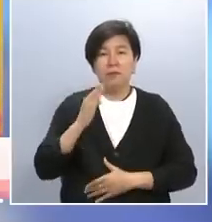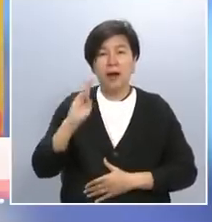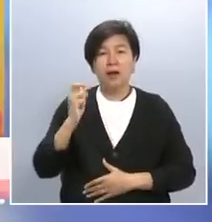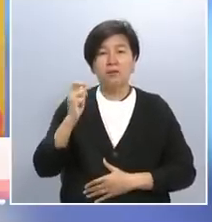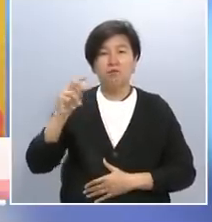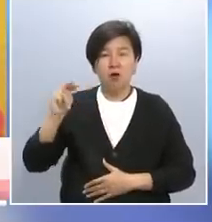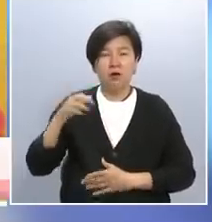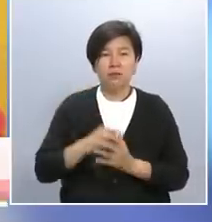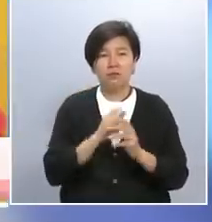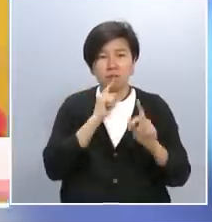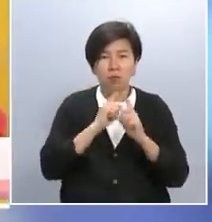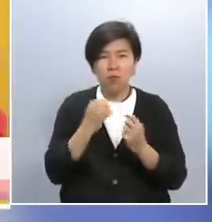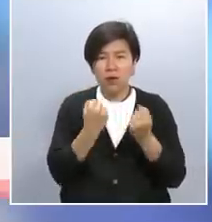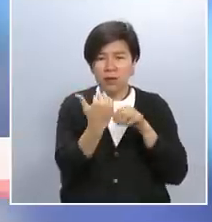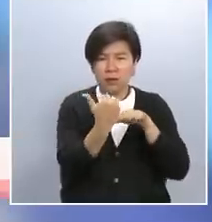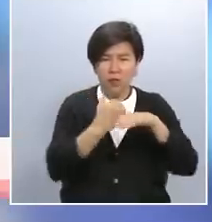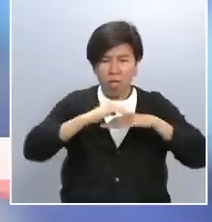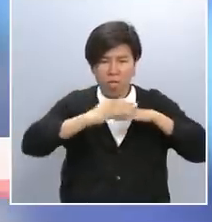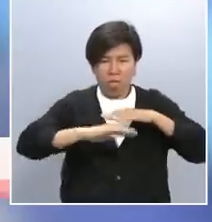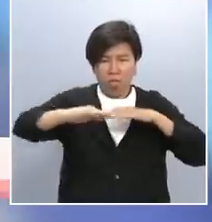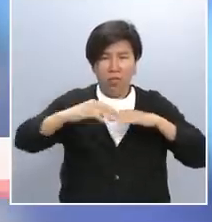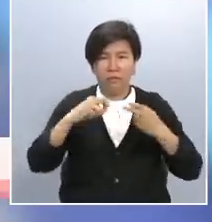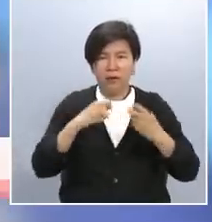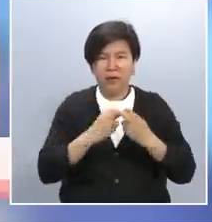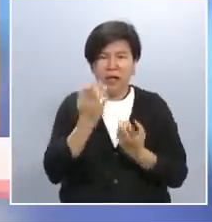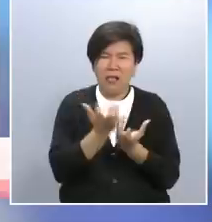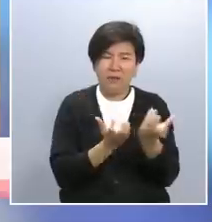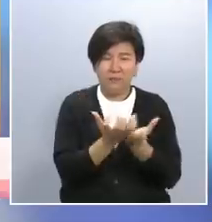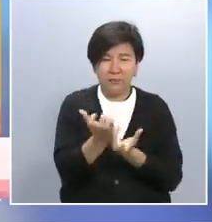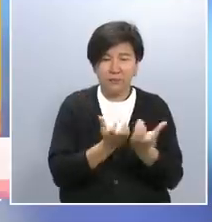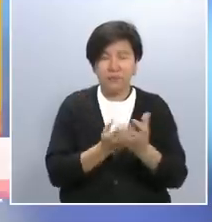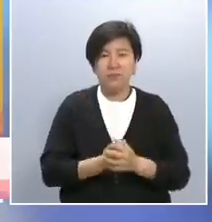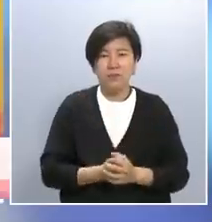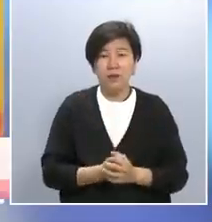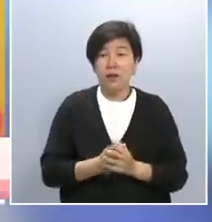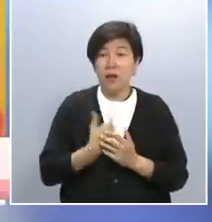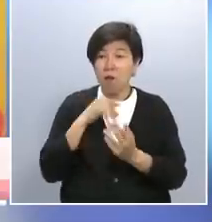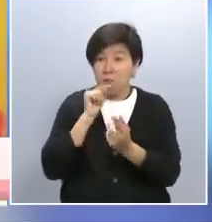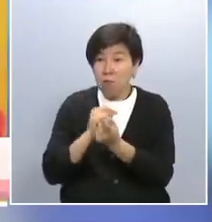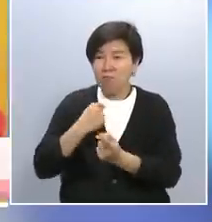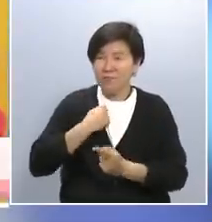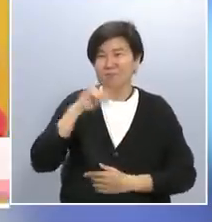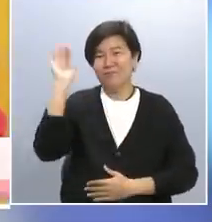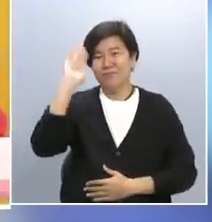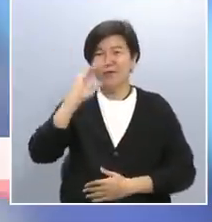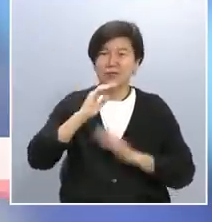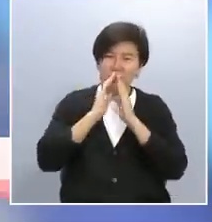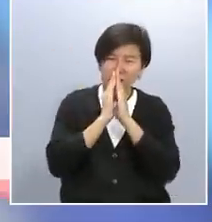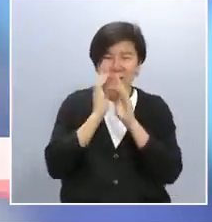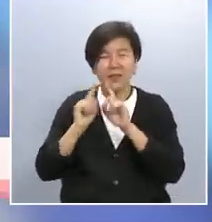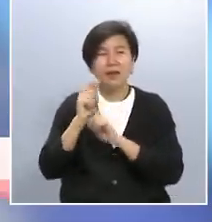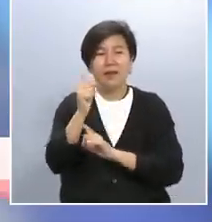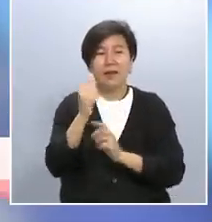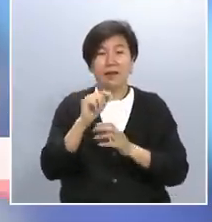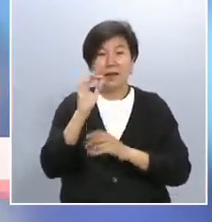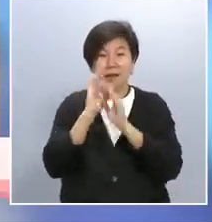เรื่องผิวถนนไม่เรียบทำให้เกิดอุบัติเหตุบ่อยครั้งใครผ่านไปผ่านมาแวะทักทายกันได้นะครับหลังจากที่โพสต์เผยแพร่ออกไป